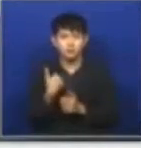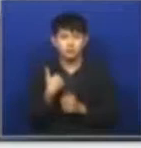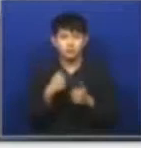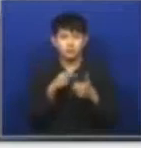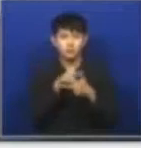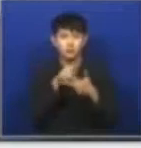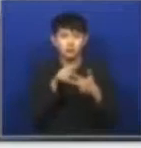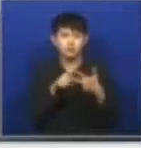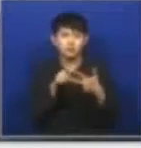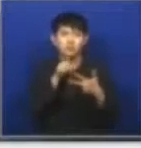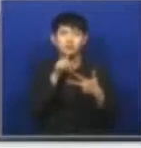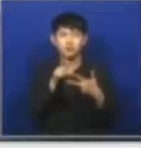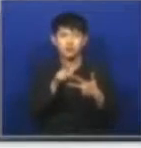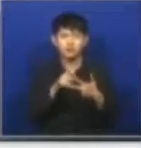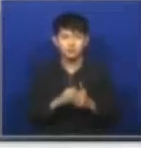ะถาม